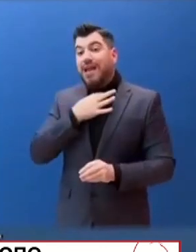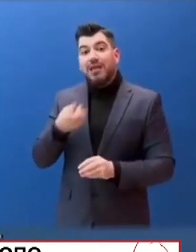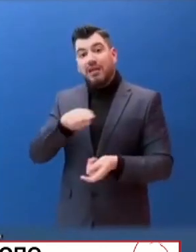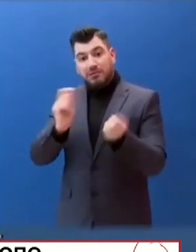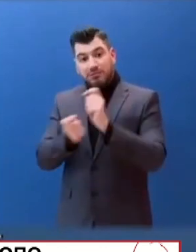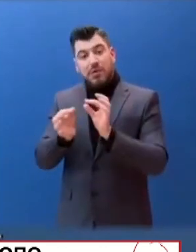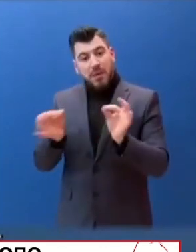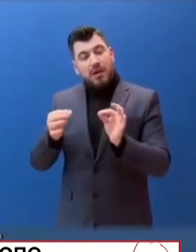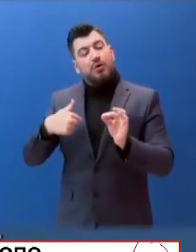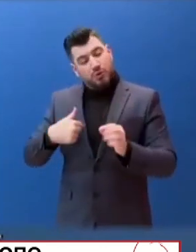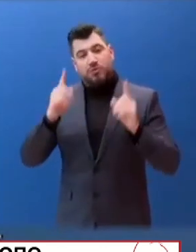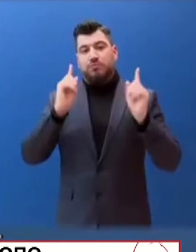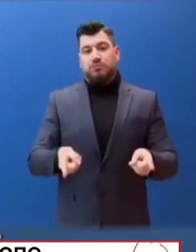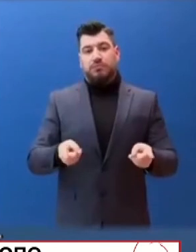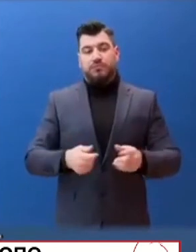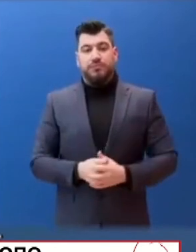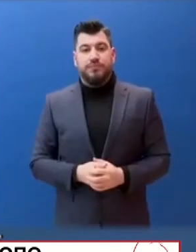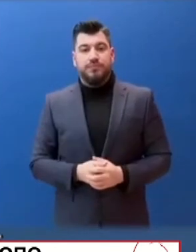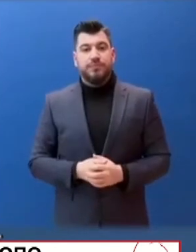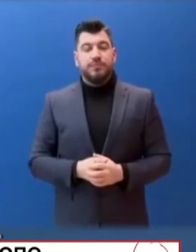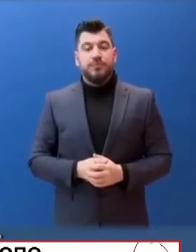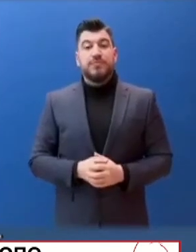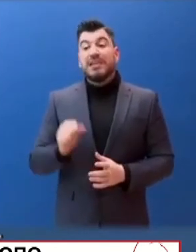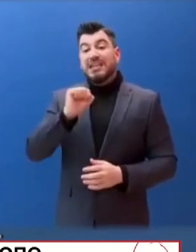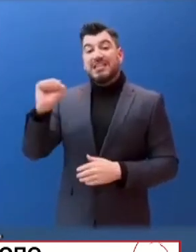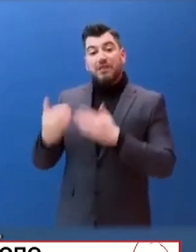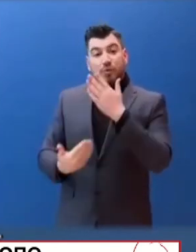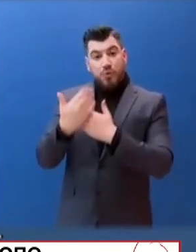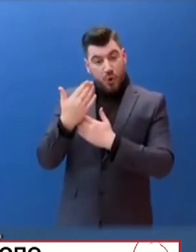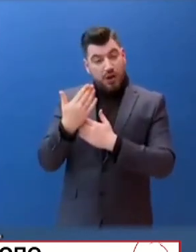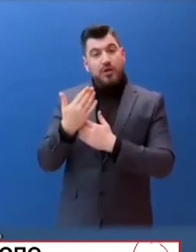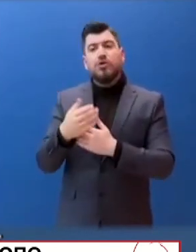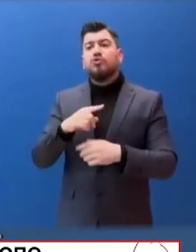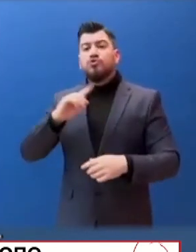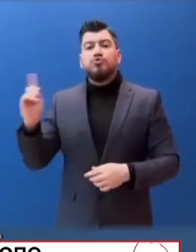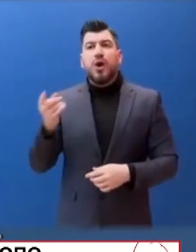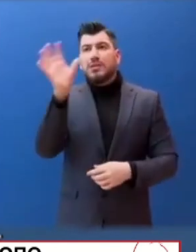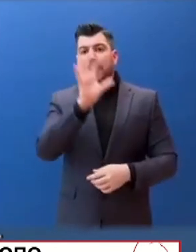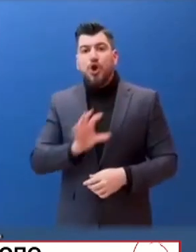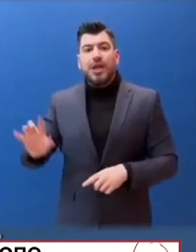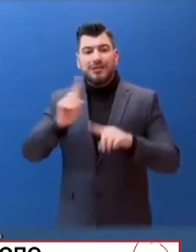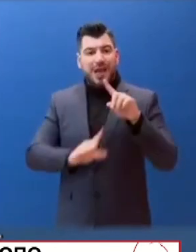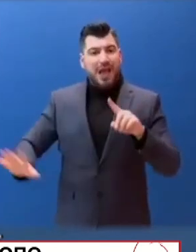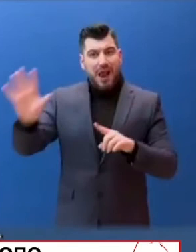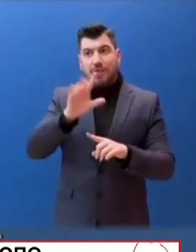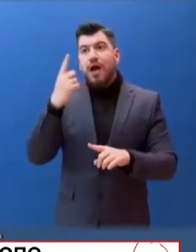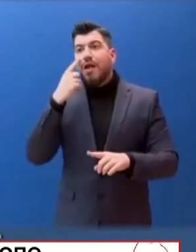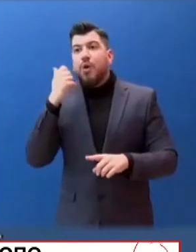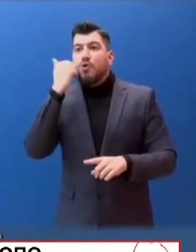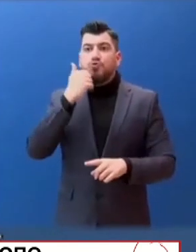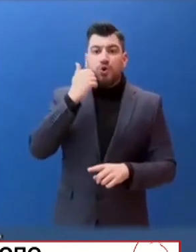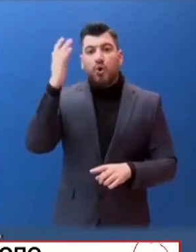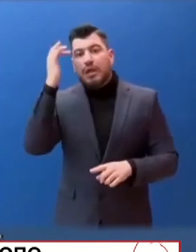μέτρων. Σε αυτό το πλαίσιο εφαρμόζονται από το Σάββατο το πρωί σε κάθε περιοχή της χώρας, ανάλογα με το